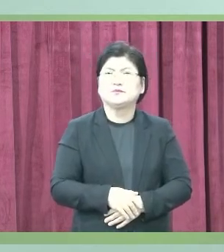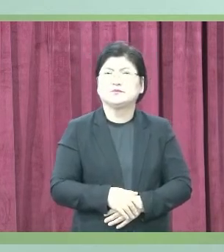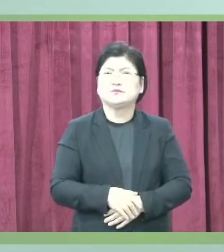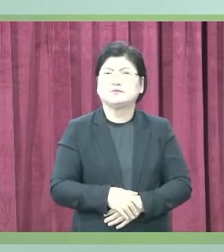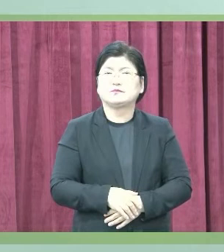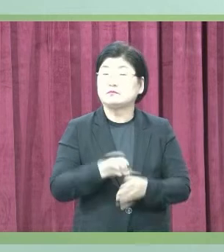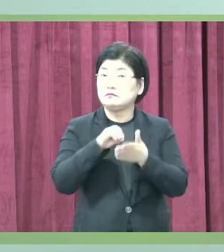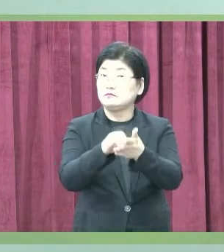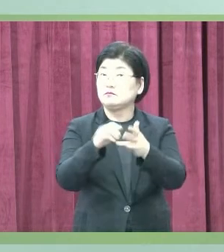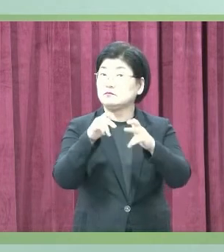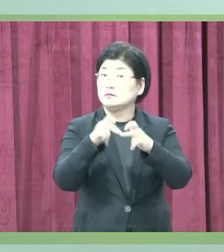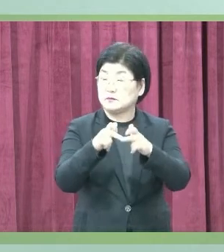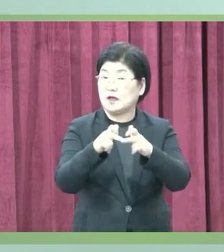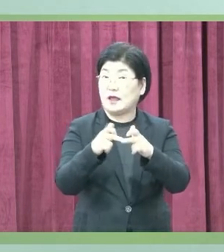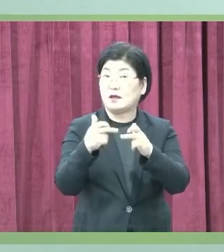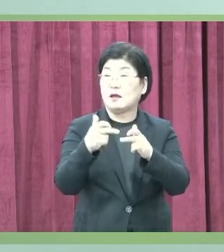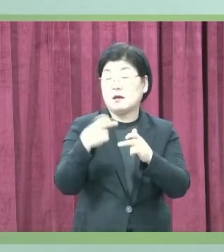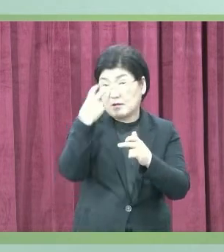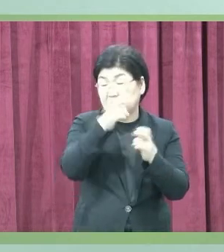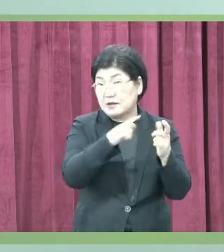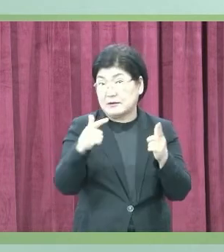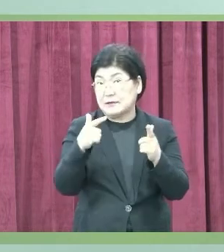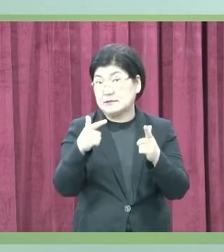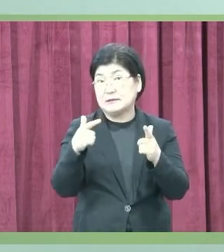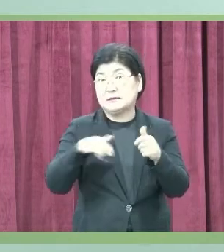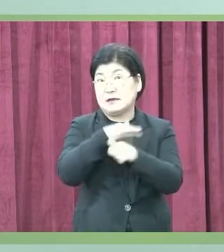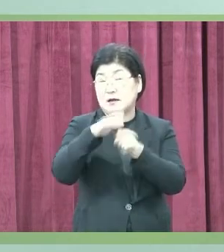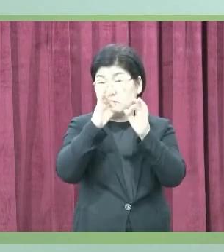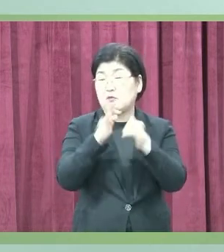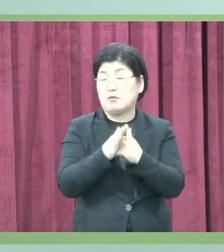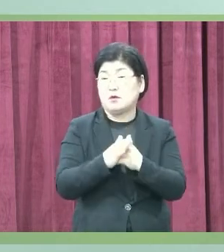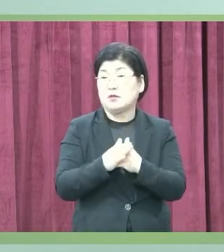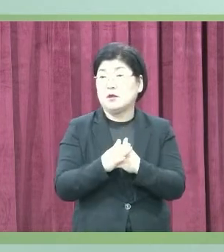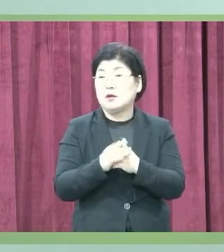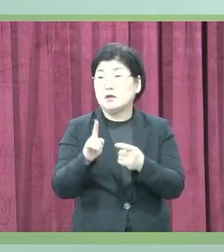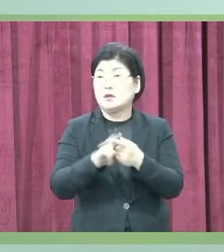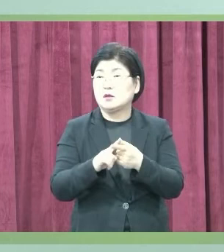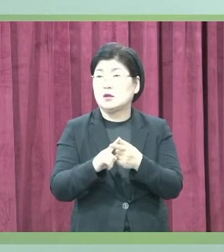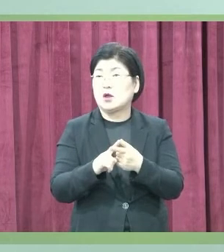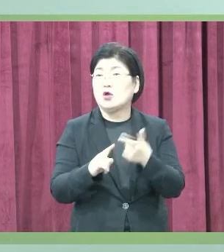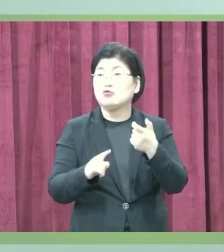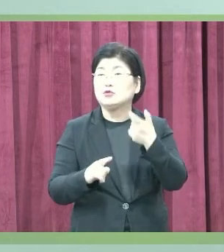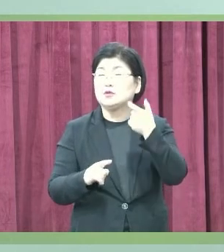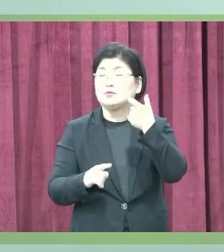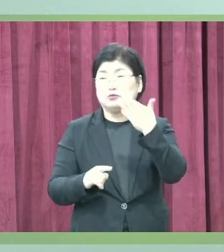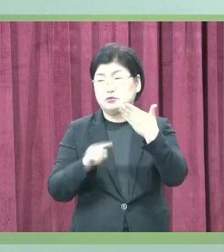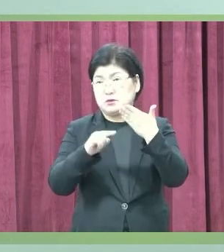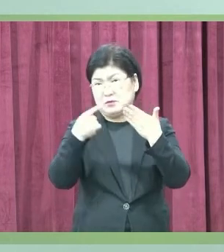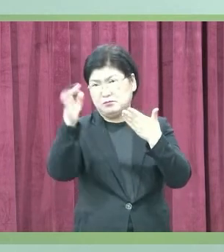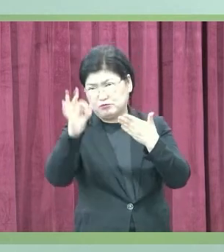본격적으로 등록장애인 수검률을 한번 보시겠는데요. 실태조사를 통해서 수검률은 69.1%로